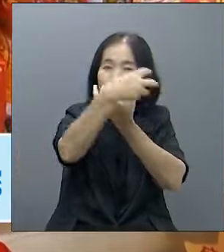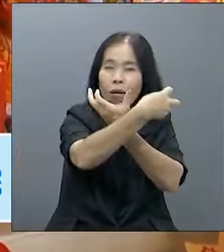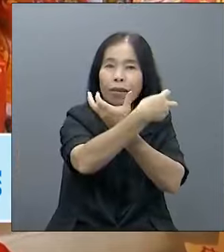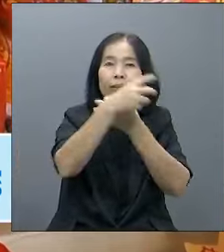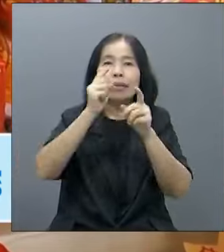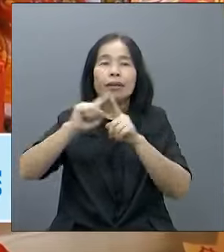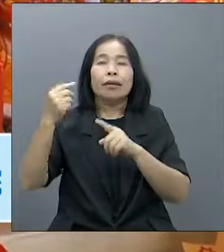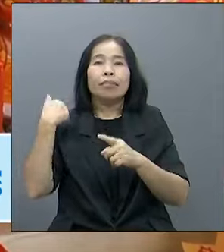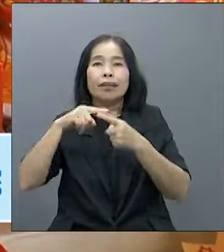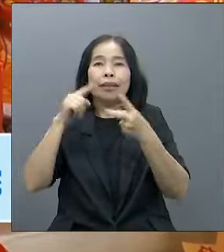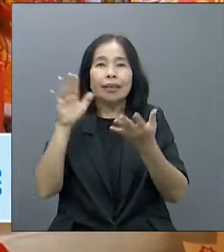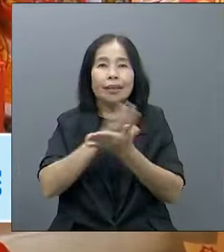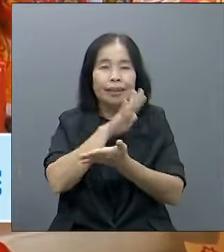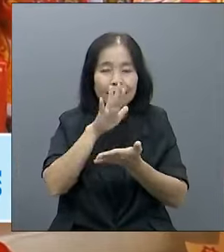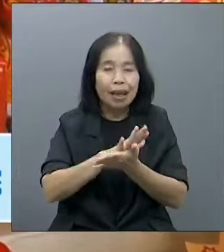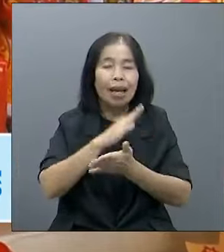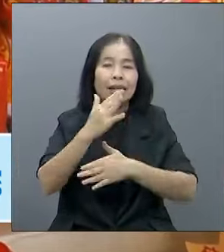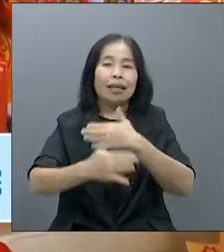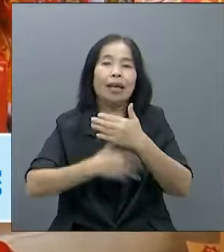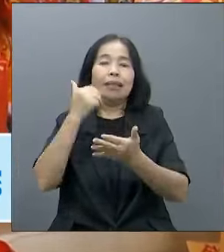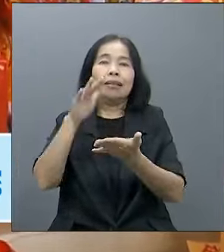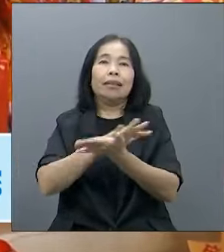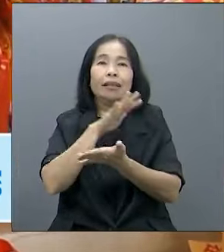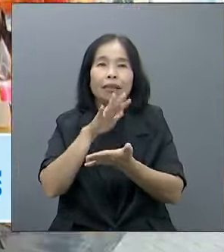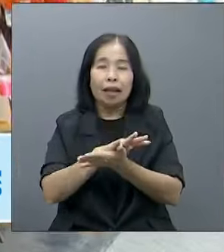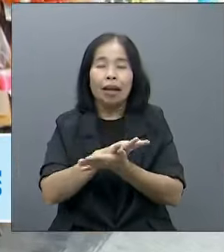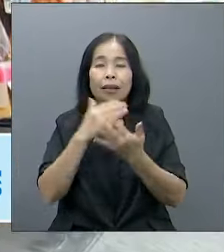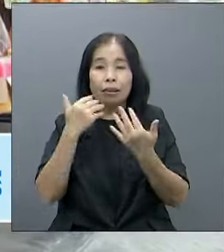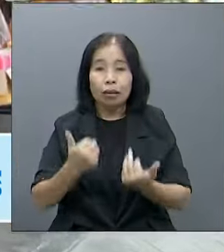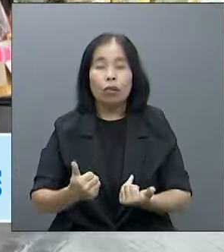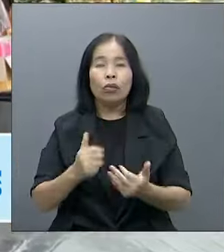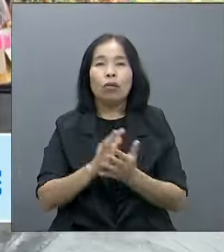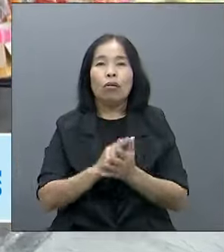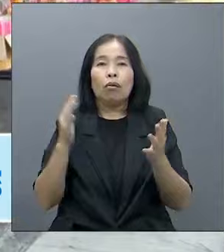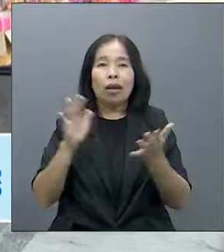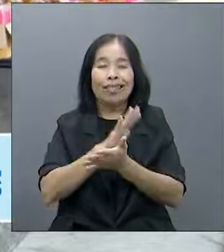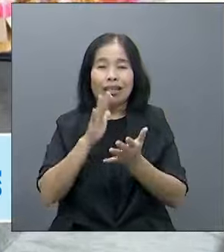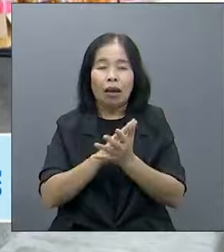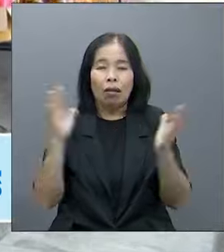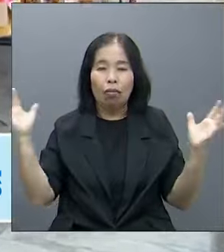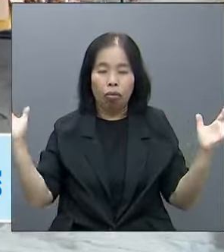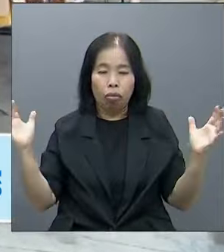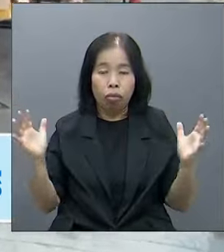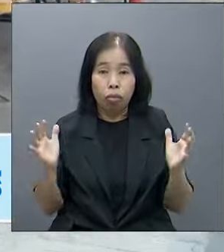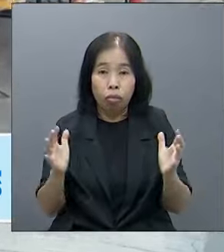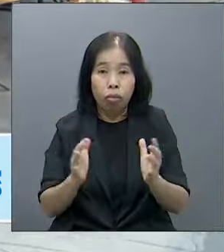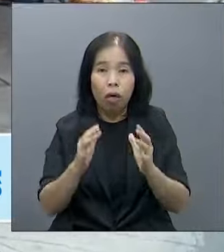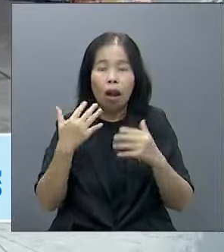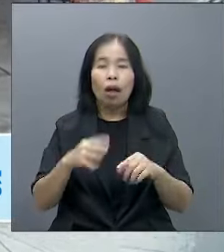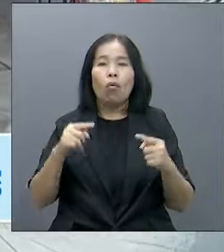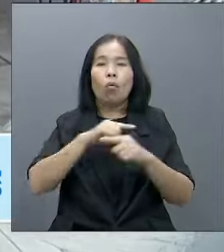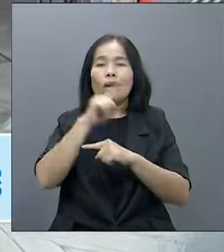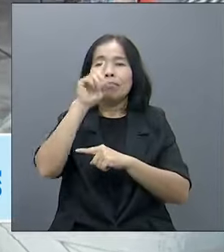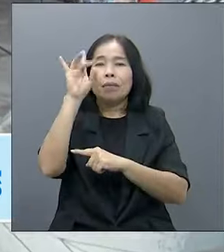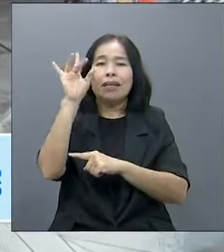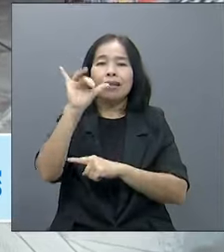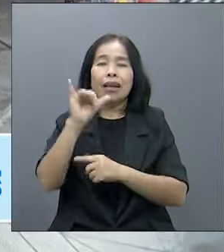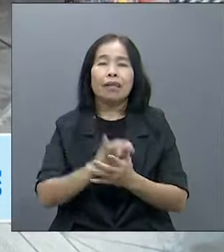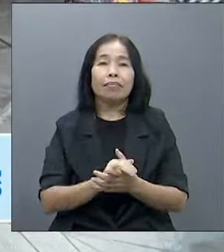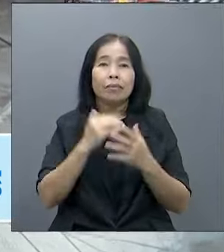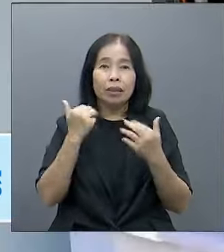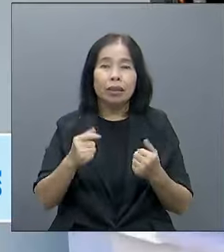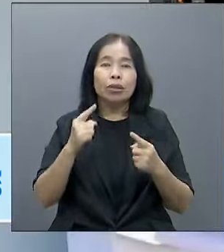ยี่และก็กระดาษเนี่ยจะขายดีเป็นพิเศษเลยจนสินค้าตอนนี้เขาว่าเริ่มขาดตลาดแล้วทั้งที่ยังไม่ถึงวันจ่ายเลยด้วยซ้ำซึ่งลูกค้าที่เป็นประเ